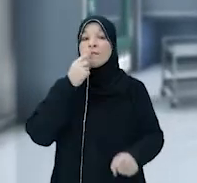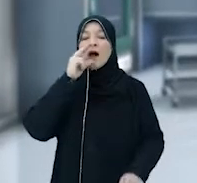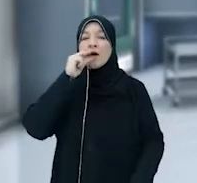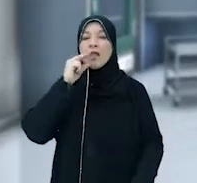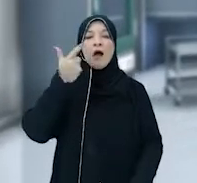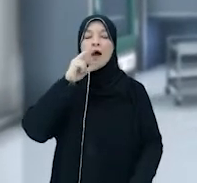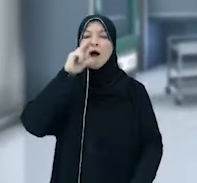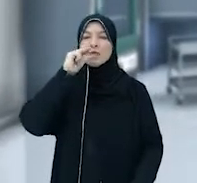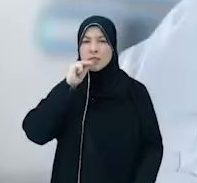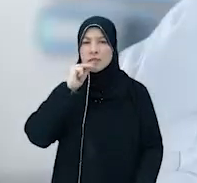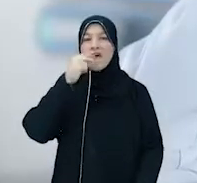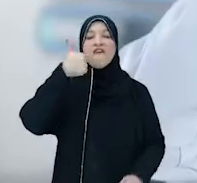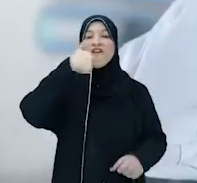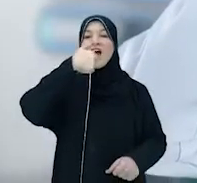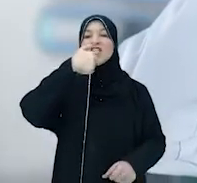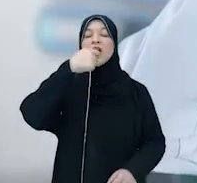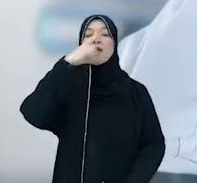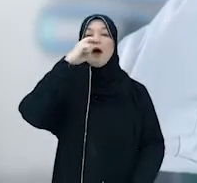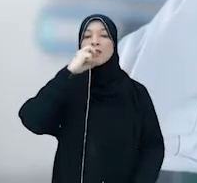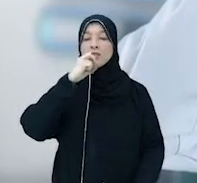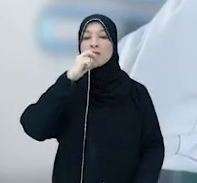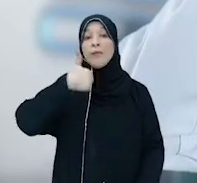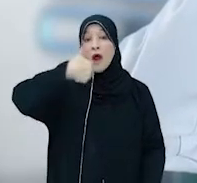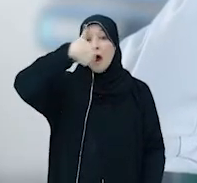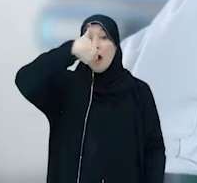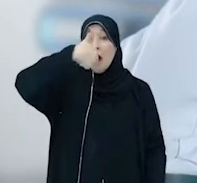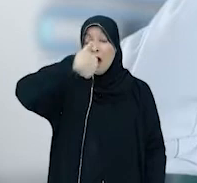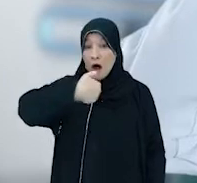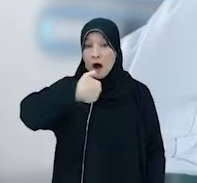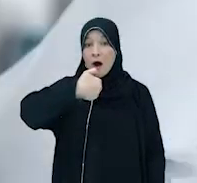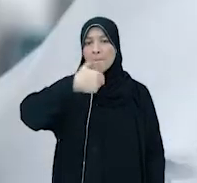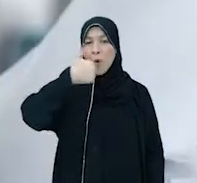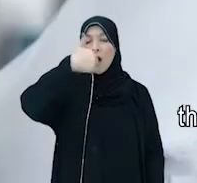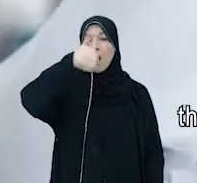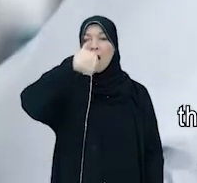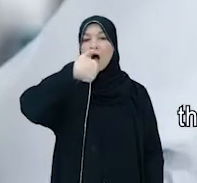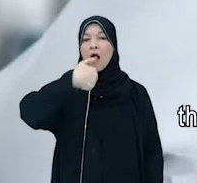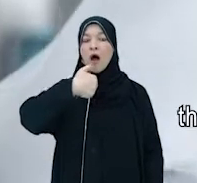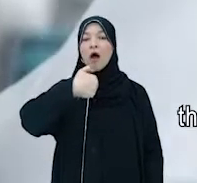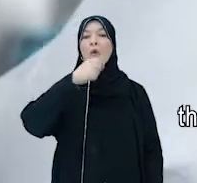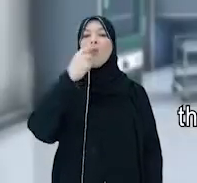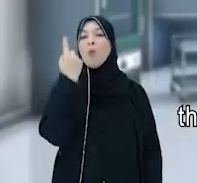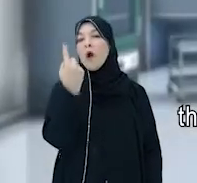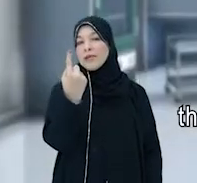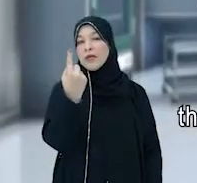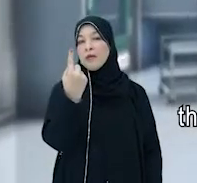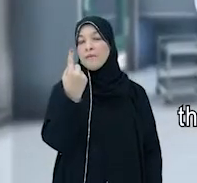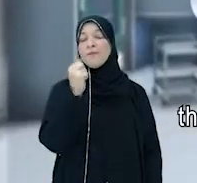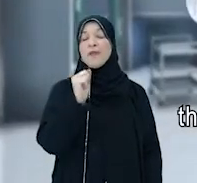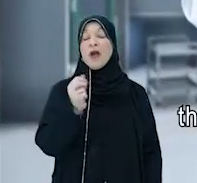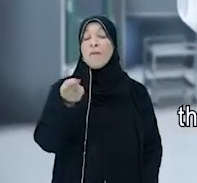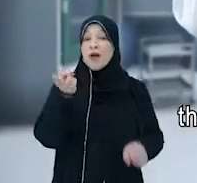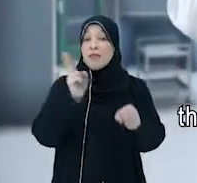شفتيك حول الفتحة، تنفس بثبات وبعمق من خلال فمك، ثم اضغط على العلبة